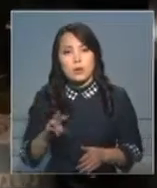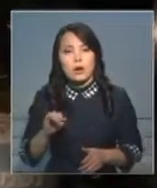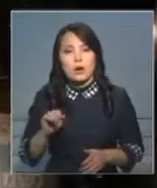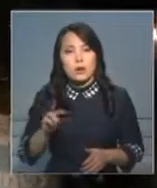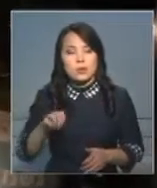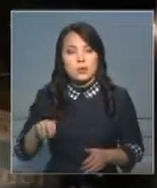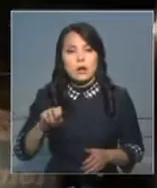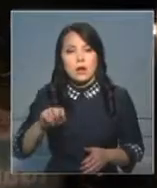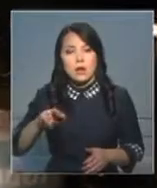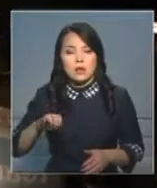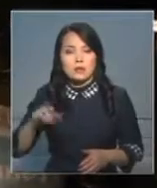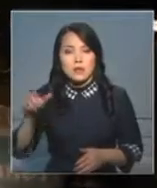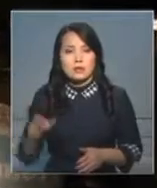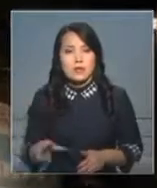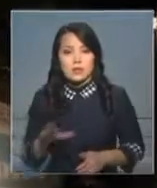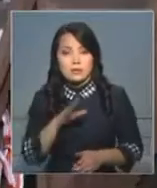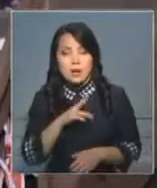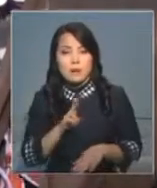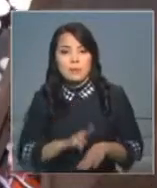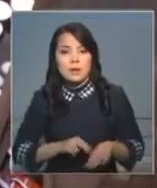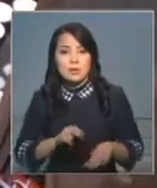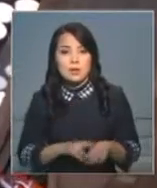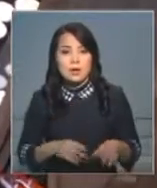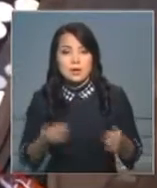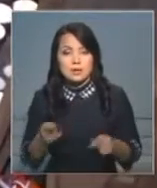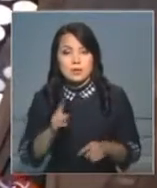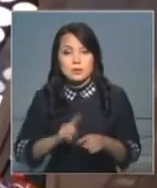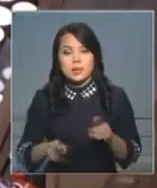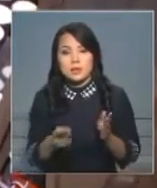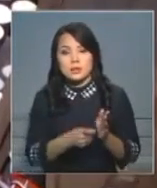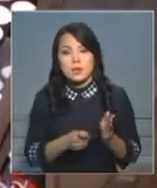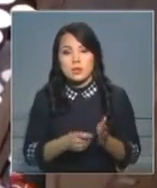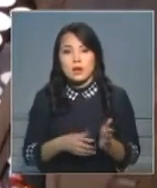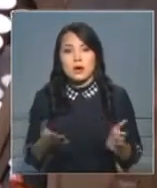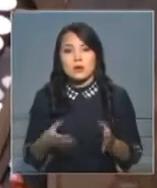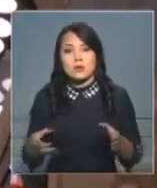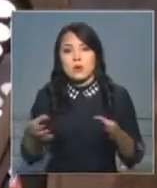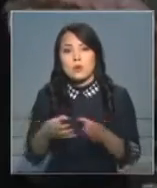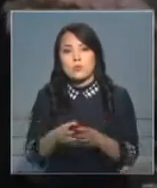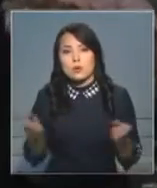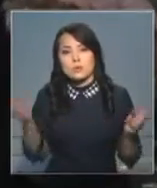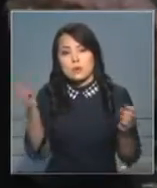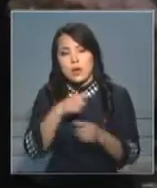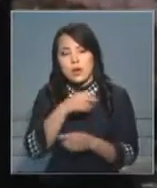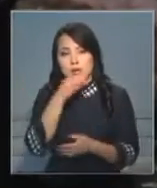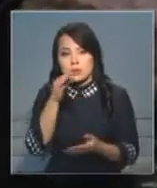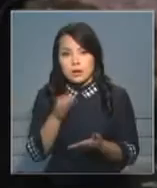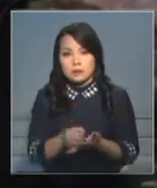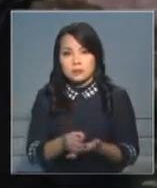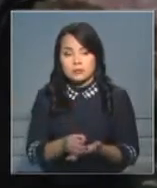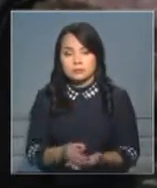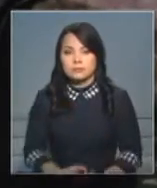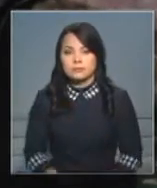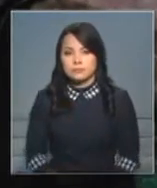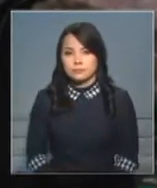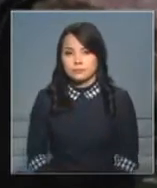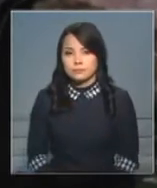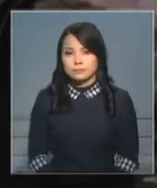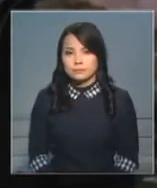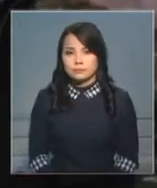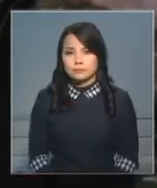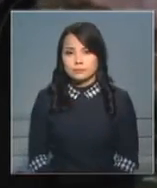Али Малхан болып шықты. Полиция қазіргі уақытта оның қай ұйымның мүшесі екенін анықтауда. Асқарбек Қазанғап, Динара